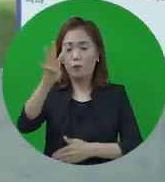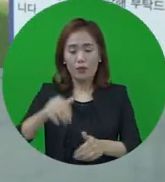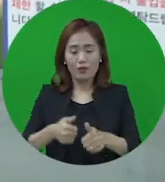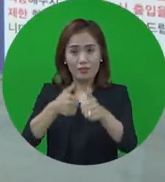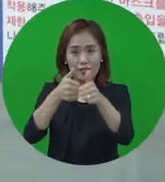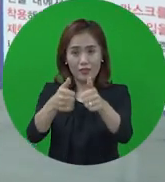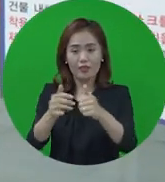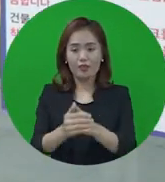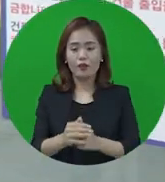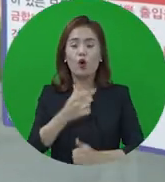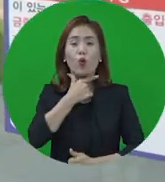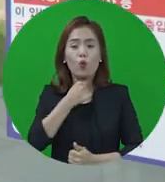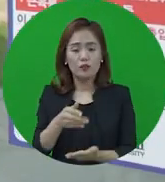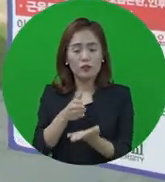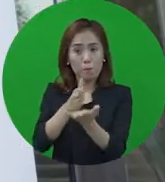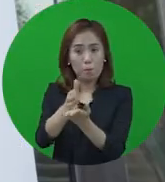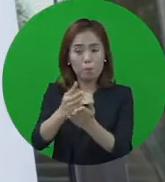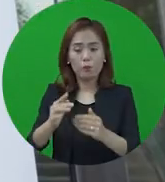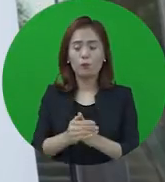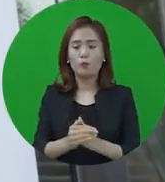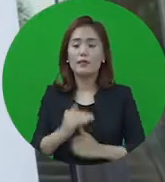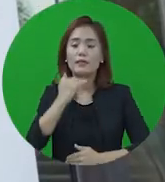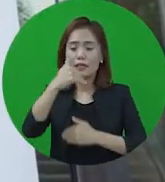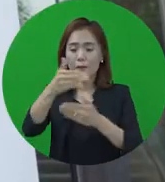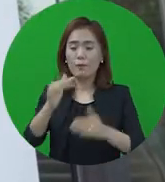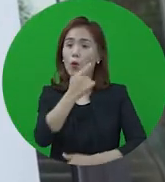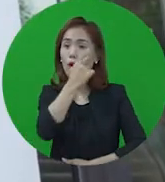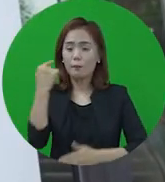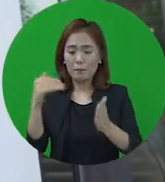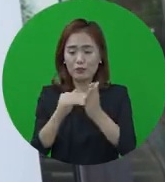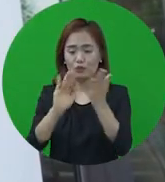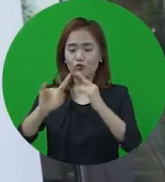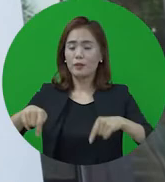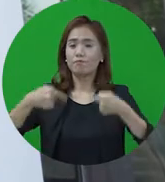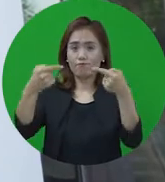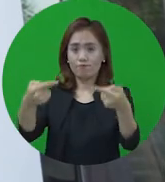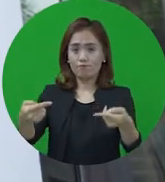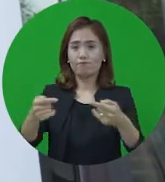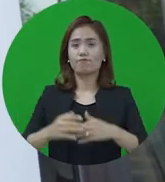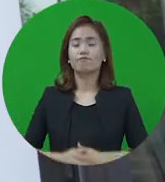안내표에 따라 지원학과와 대기실을 확인한 후 입실합니다.